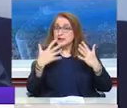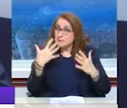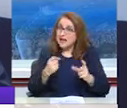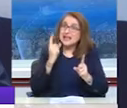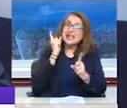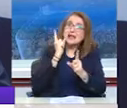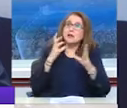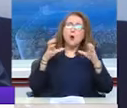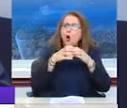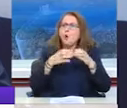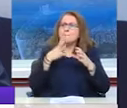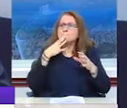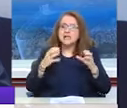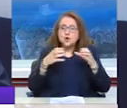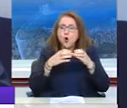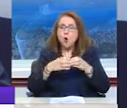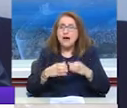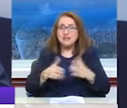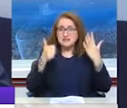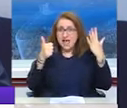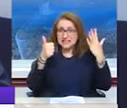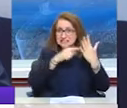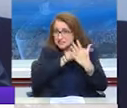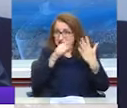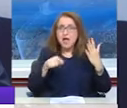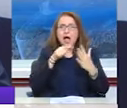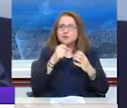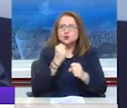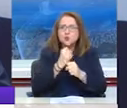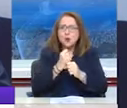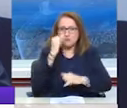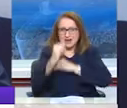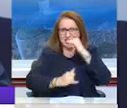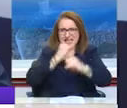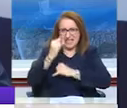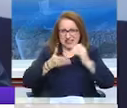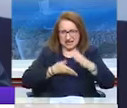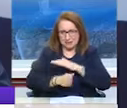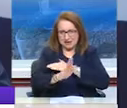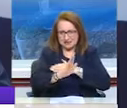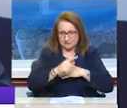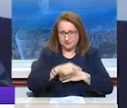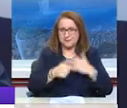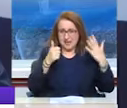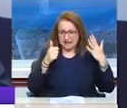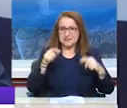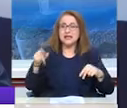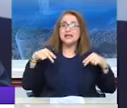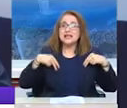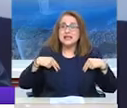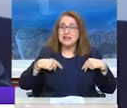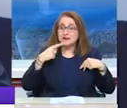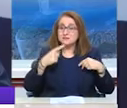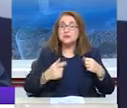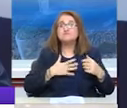προγράμματος τηλεκατάρτισης. Η κυβέρνηση εκτιμάει και το έχει αποδείξει διαχρονικά απεριόριστα την